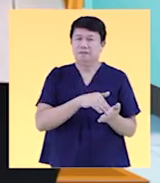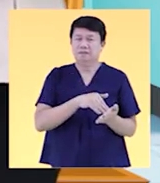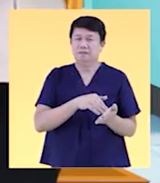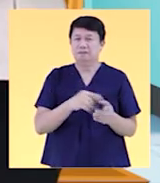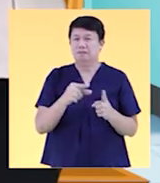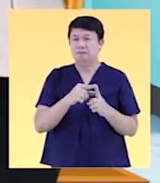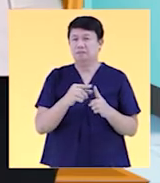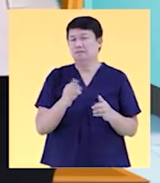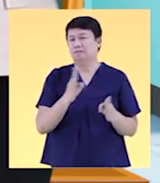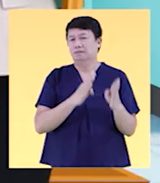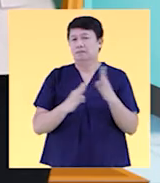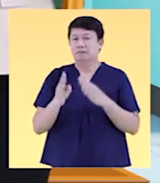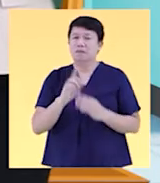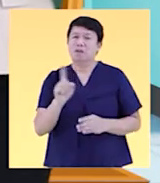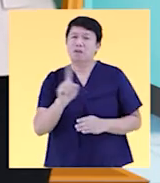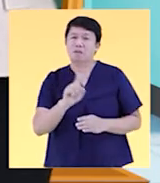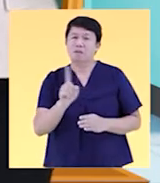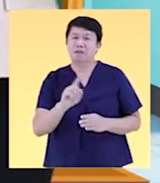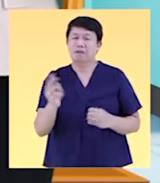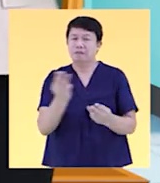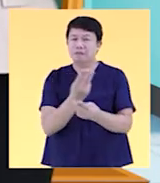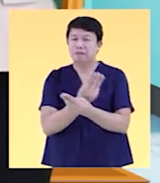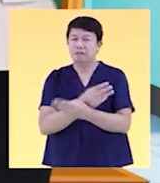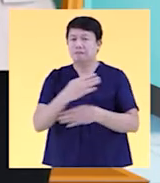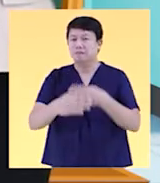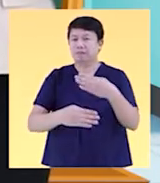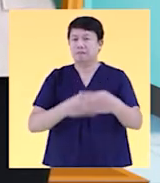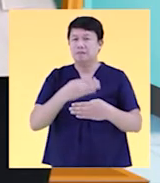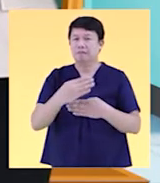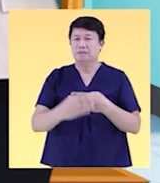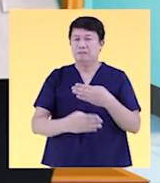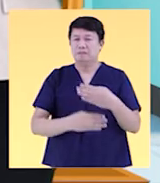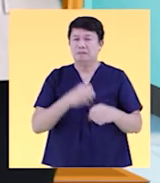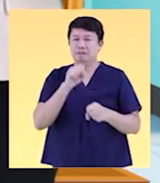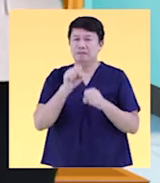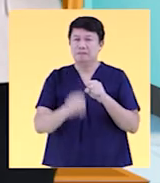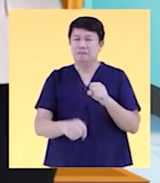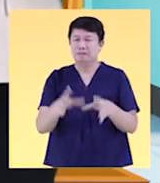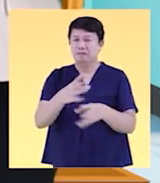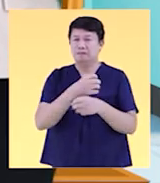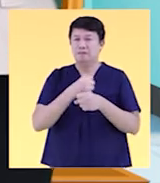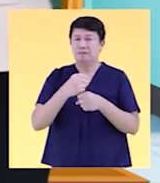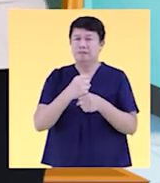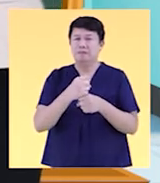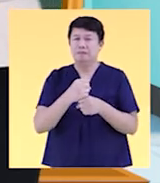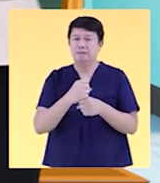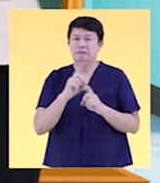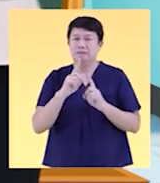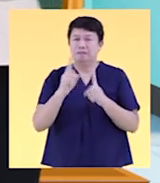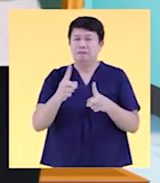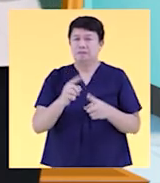Anong mathematical operation ang ating ginamit upang makuha natin ang sagot?